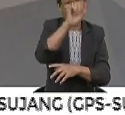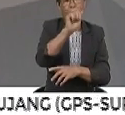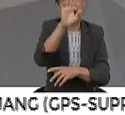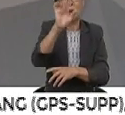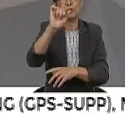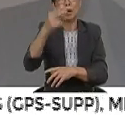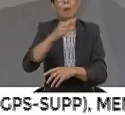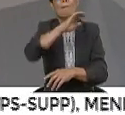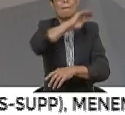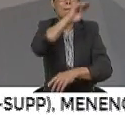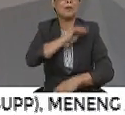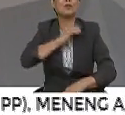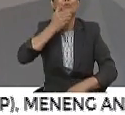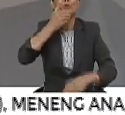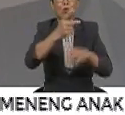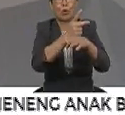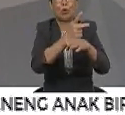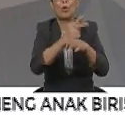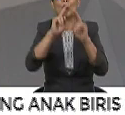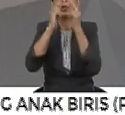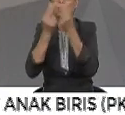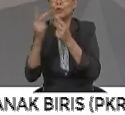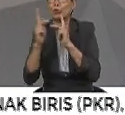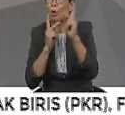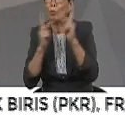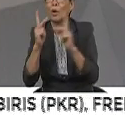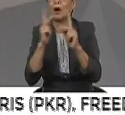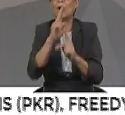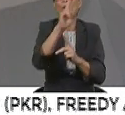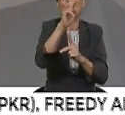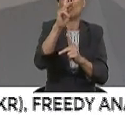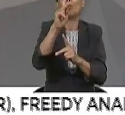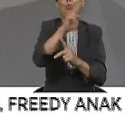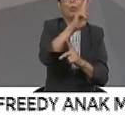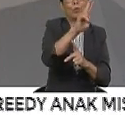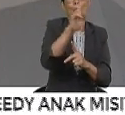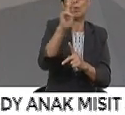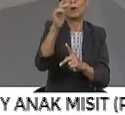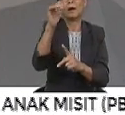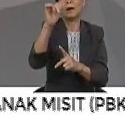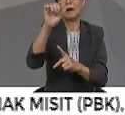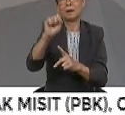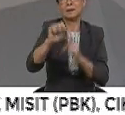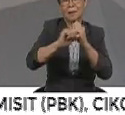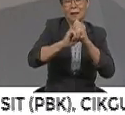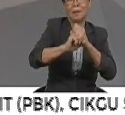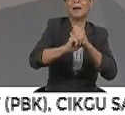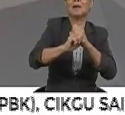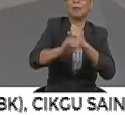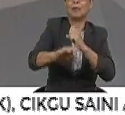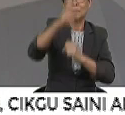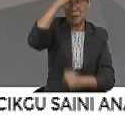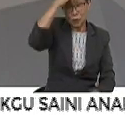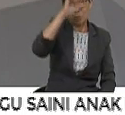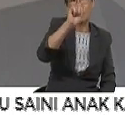menteri mudah lewat cover dan unit komunikasi awam srawa ataupun Ukas Saudi pada Champions sebelum ini ada